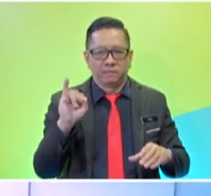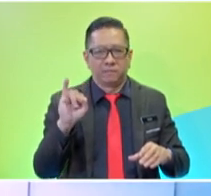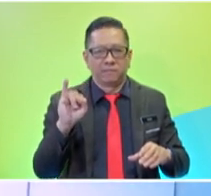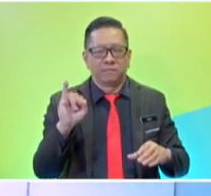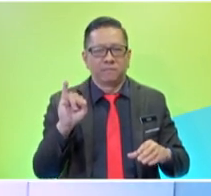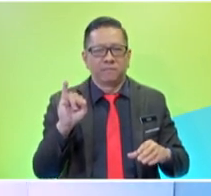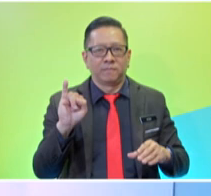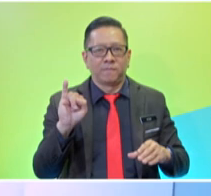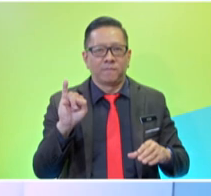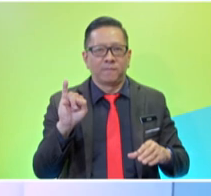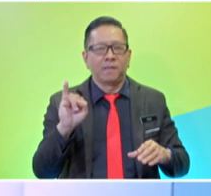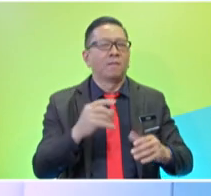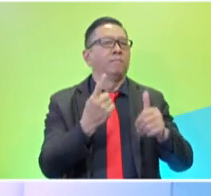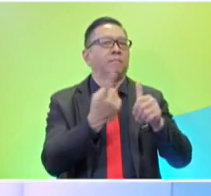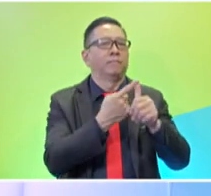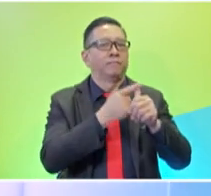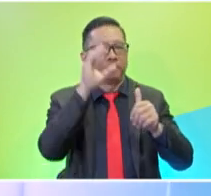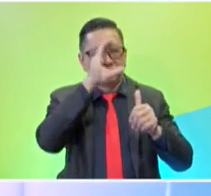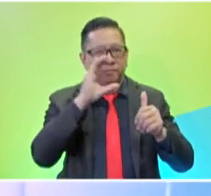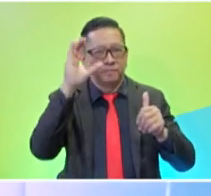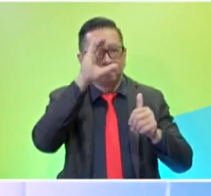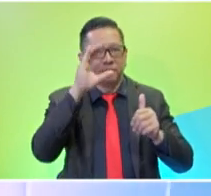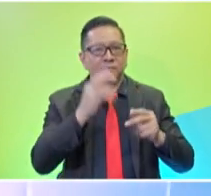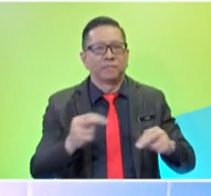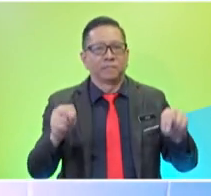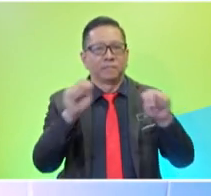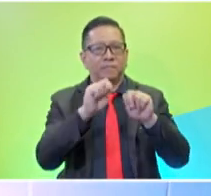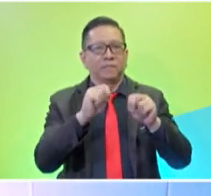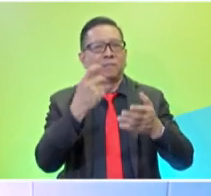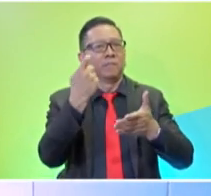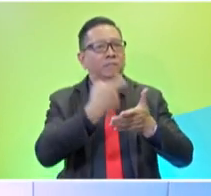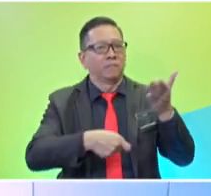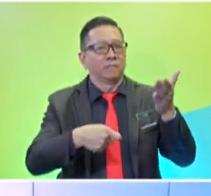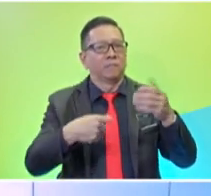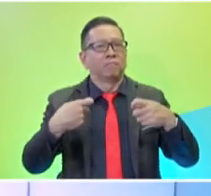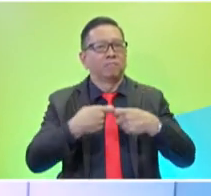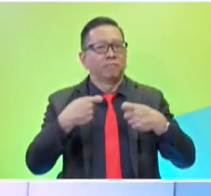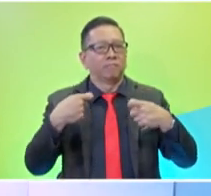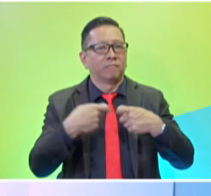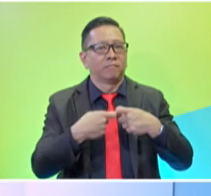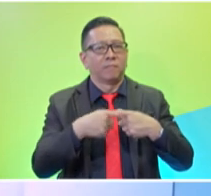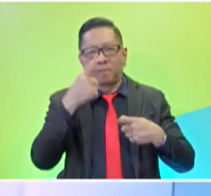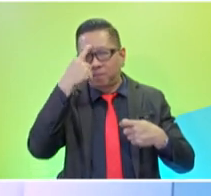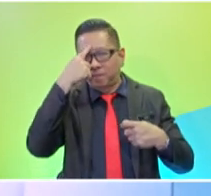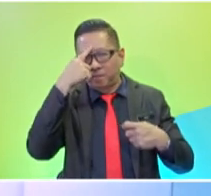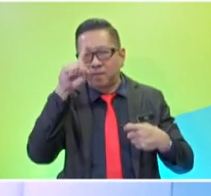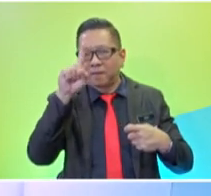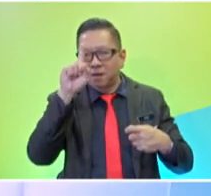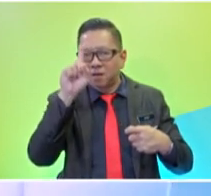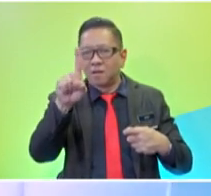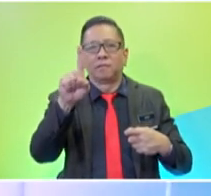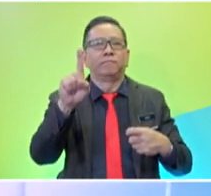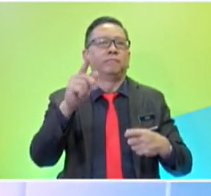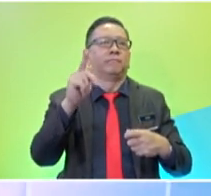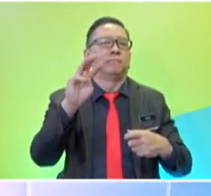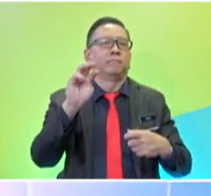yang pertama kita nak mencari nilai ataupun cos tenaga electric bagi satu kilowatt per jam seperti yang